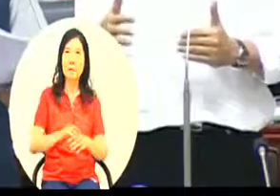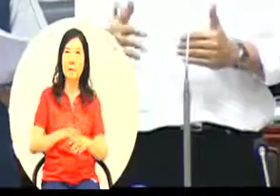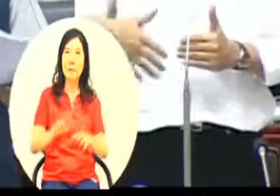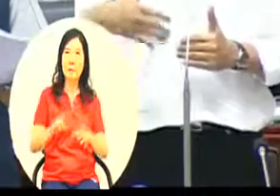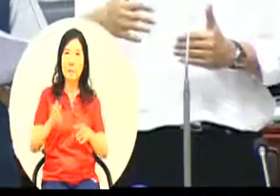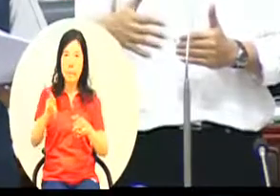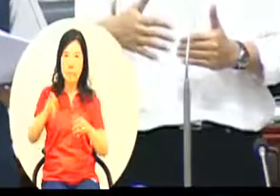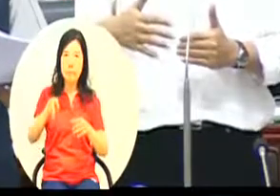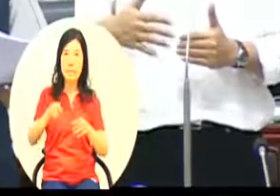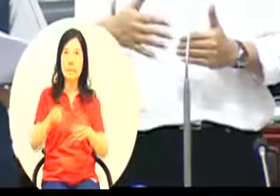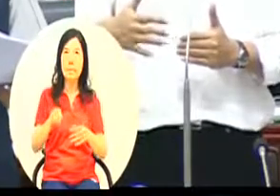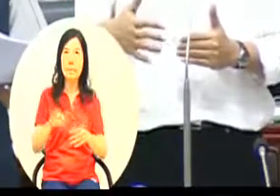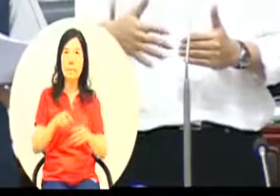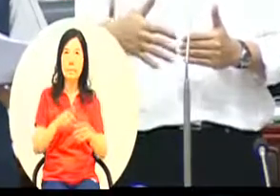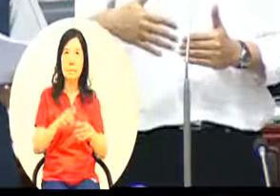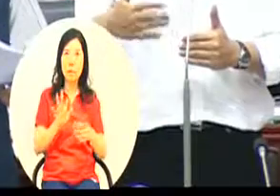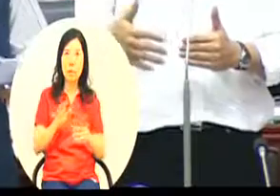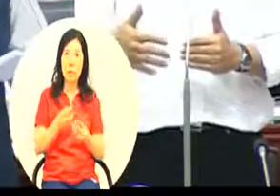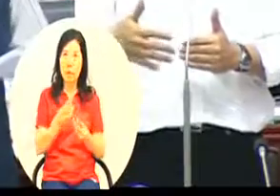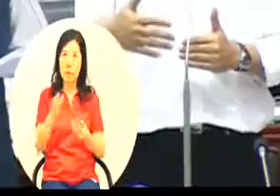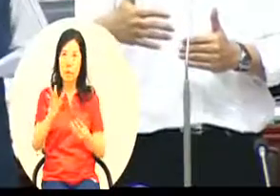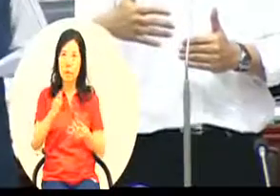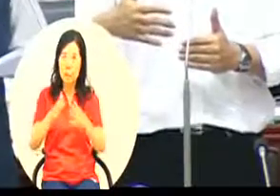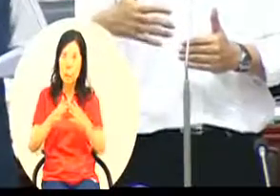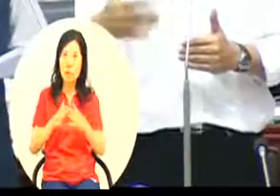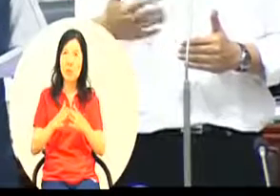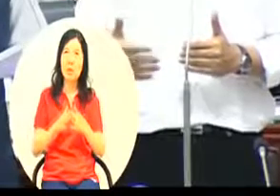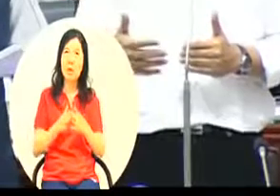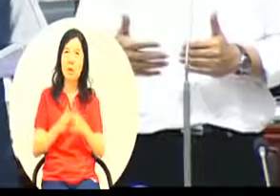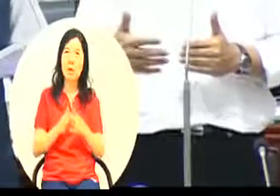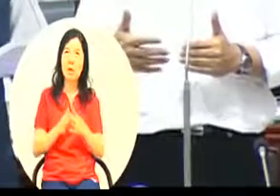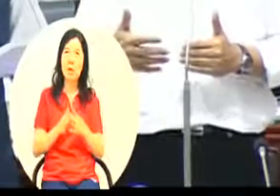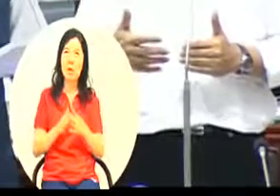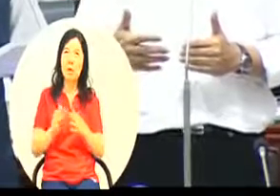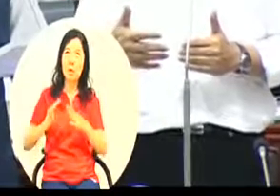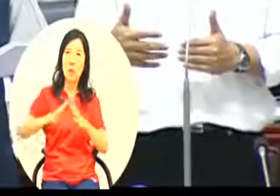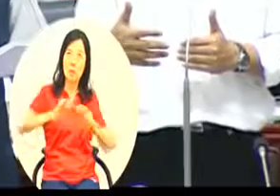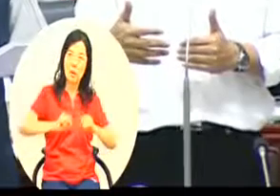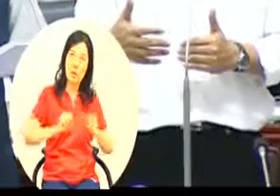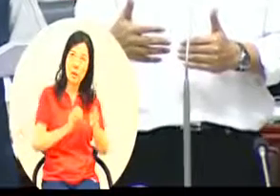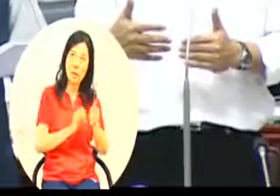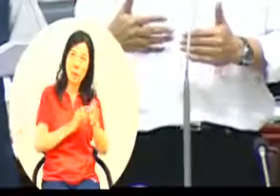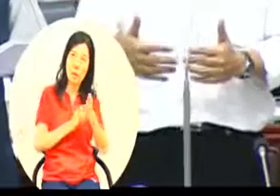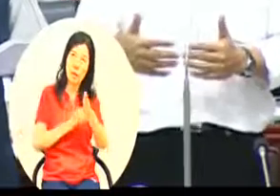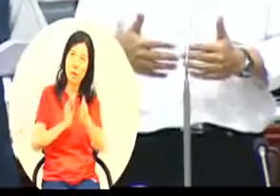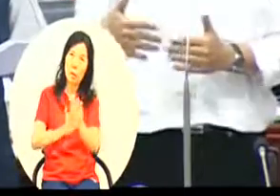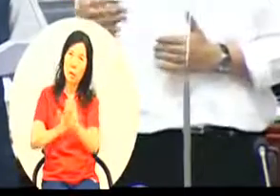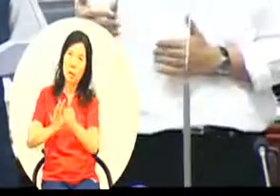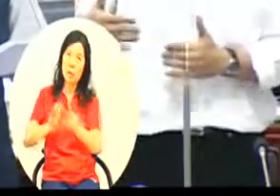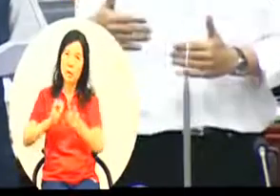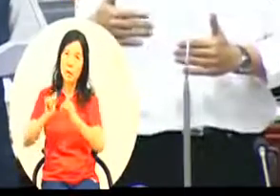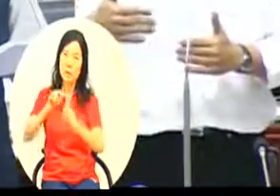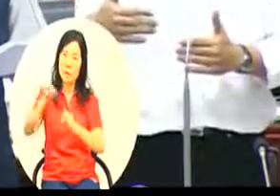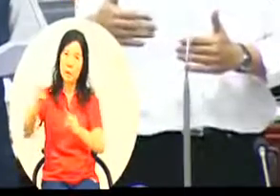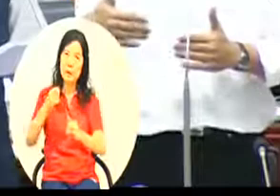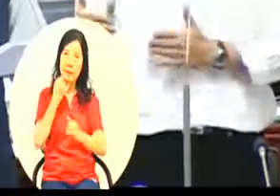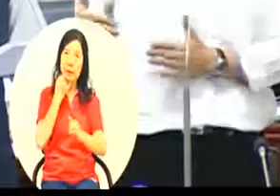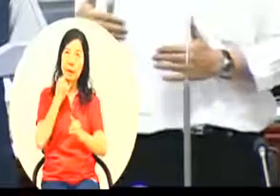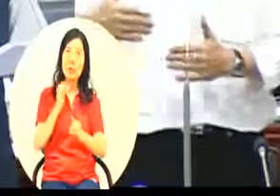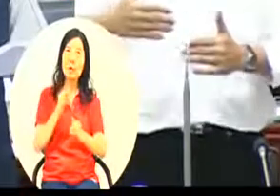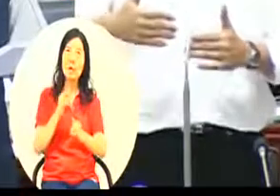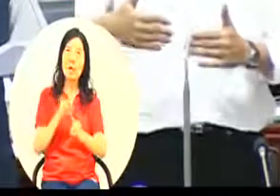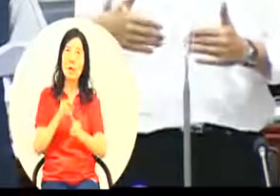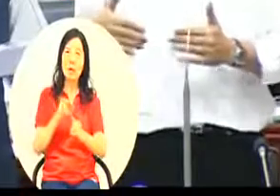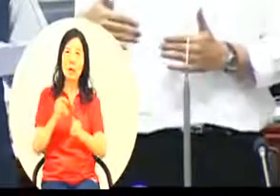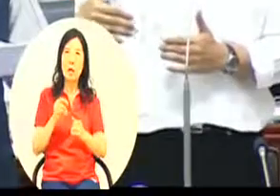过这个部分呢，能够让我有一部分真的需要类似富康巴士服务的这一些市民朋友能够愿